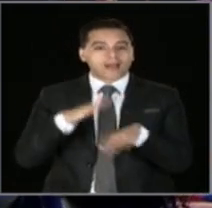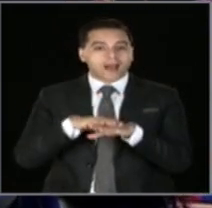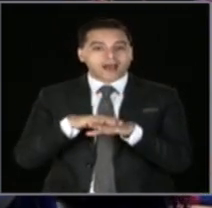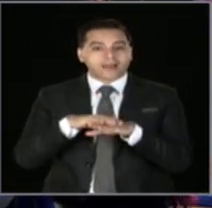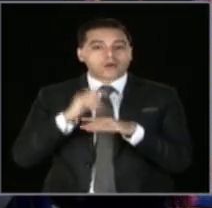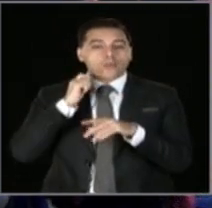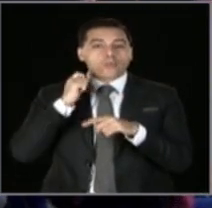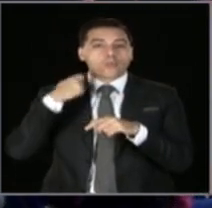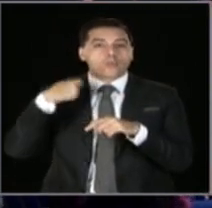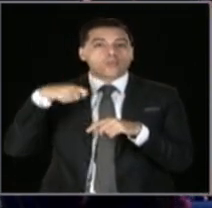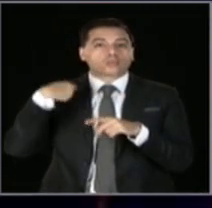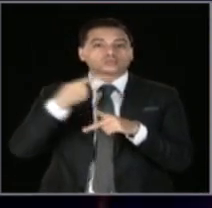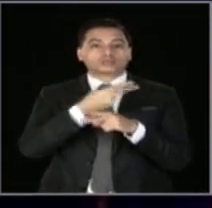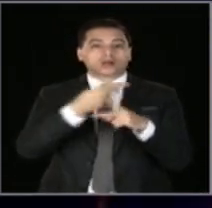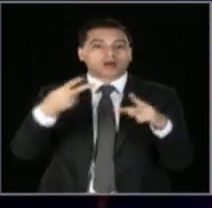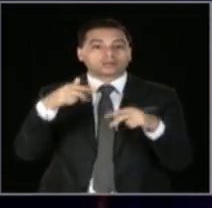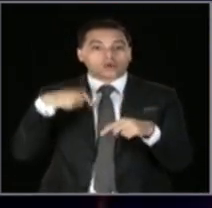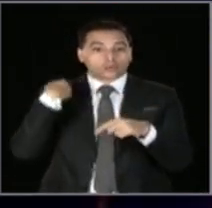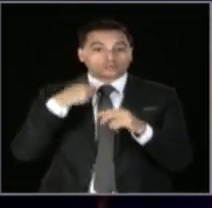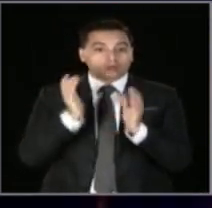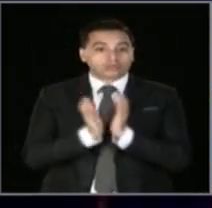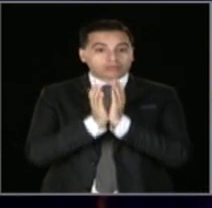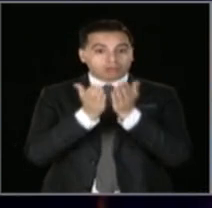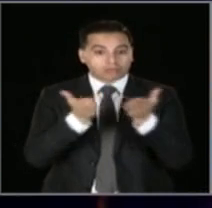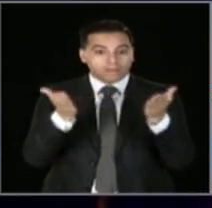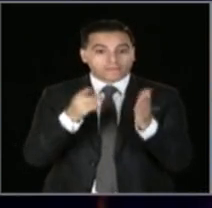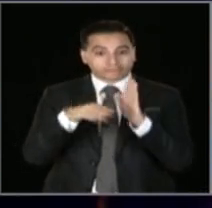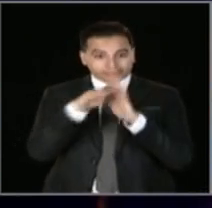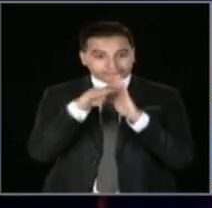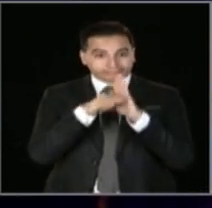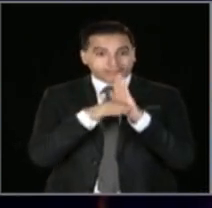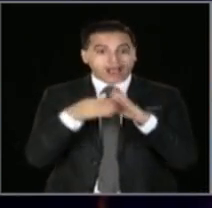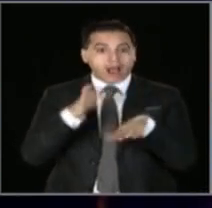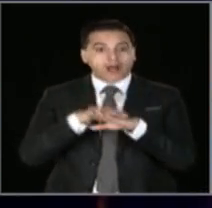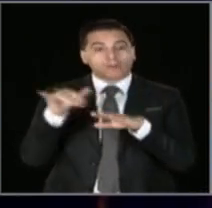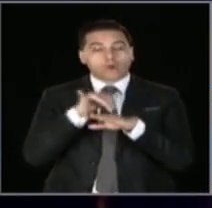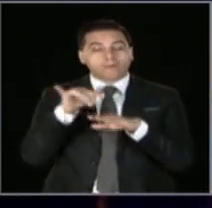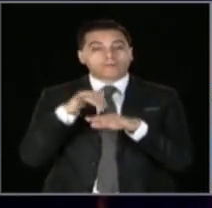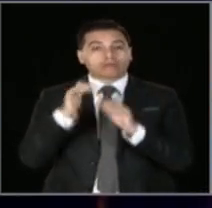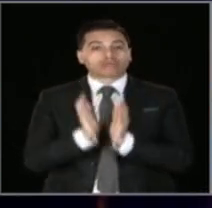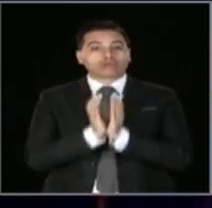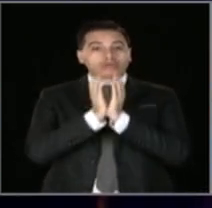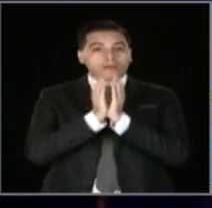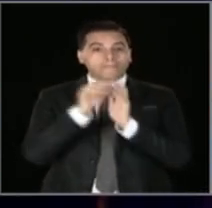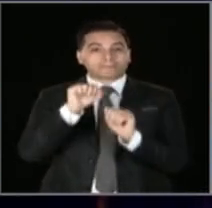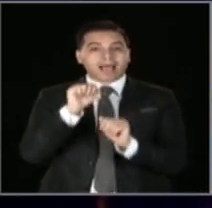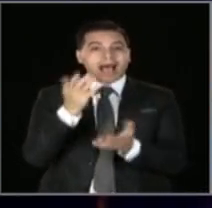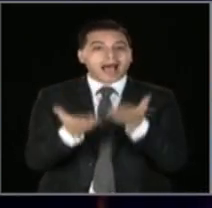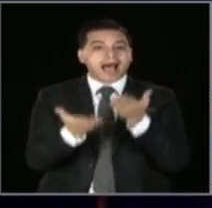لجميع الوزارات. إحنا وزارة التضامن هي مقرر للجنة وزارية للعدالة